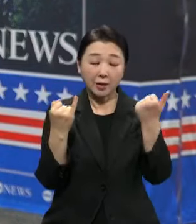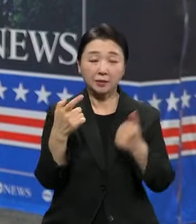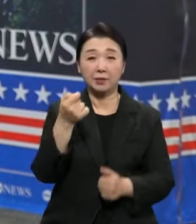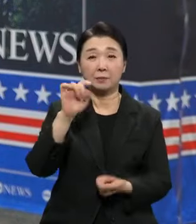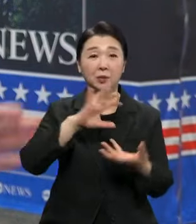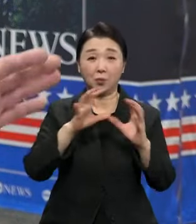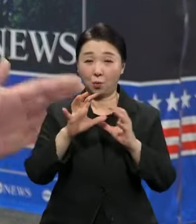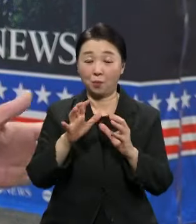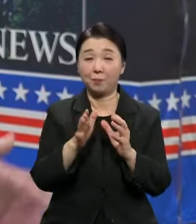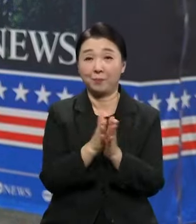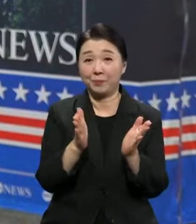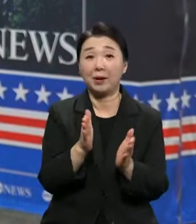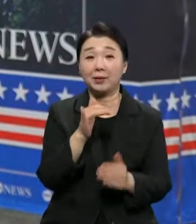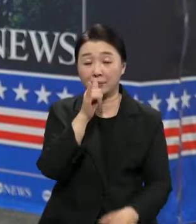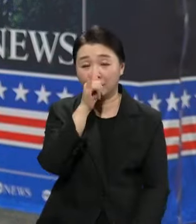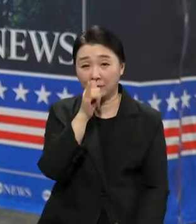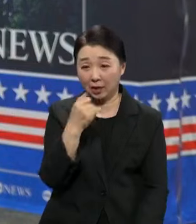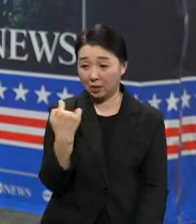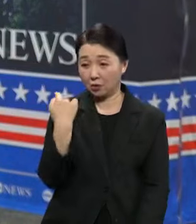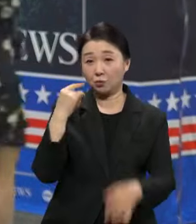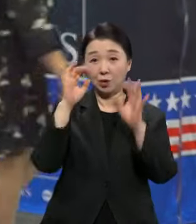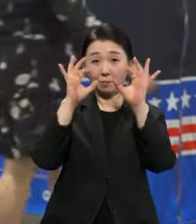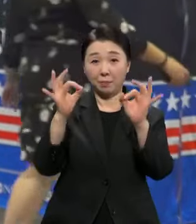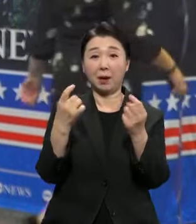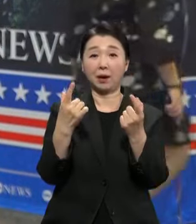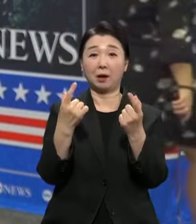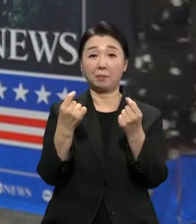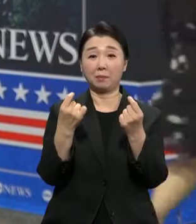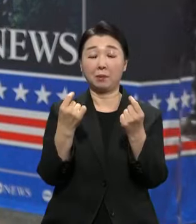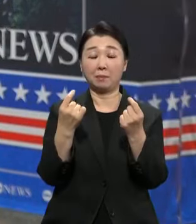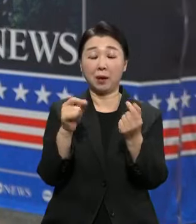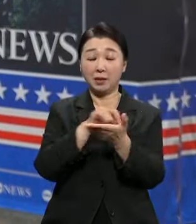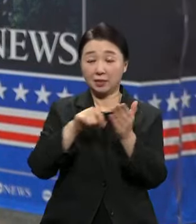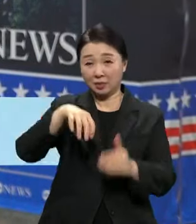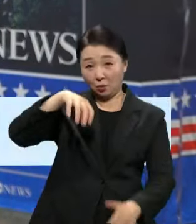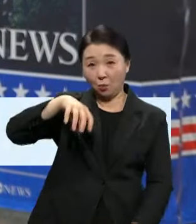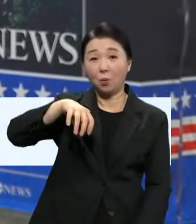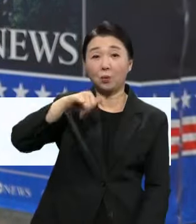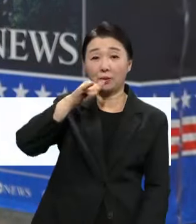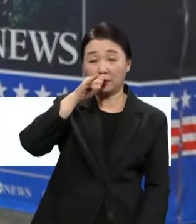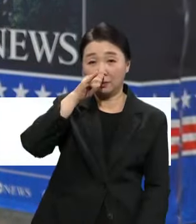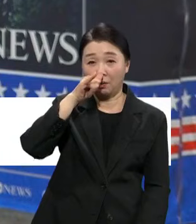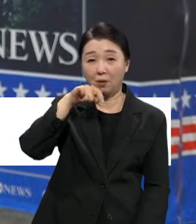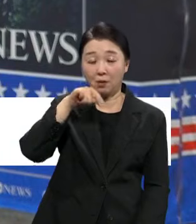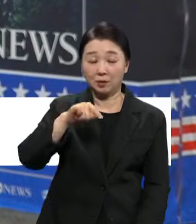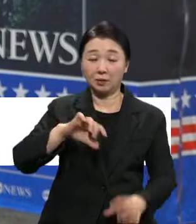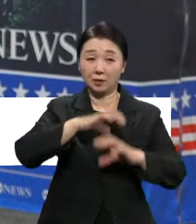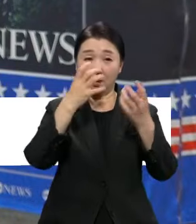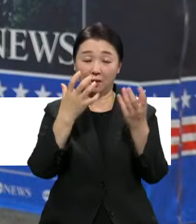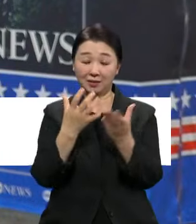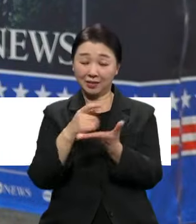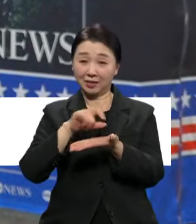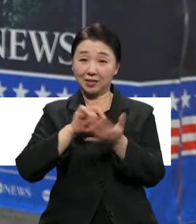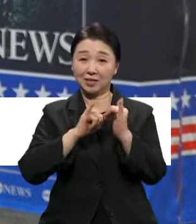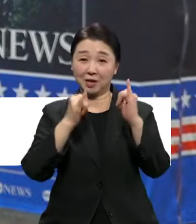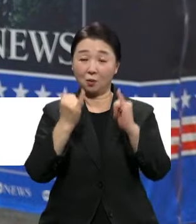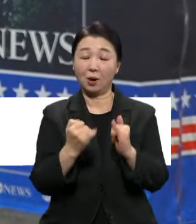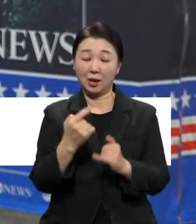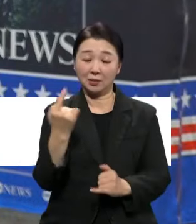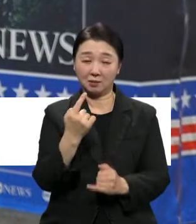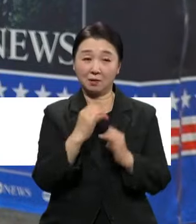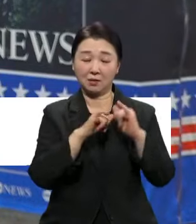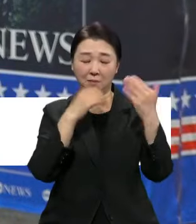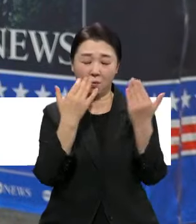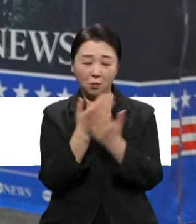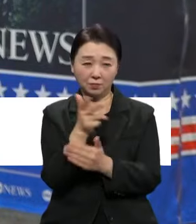열립니다. 제 뒤로 보시는 것처럼 프레스센터가 차려진 필라델피아 컨벤션 센터엔 전 세계에서 온 취재진 천여 명이 취재